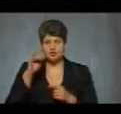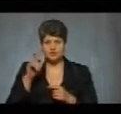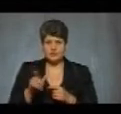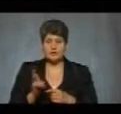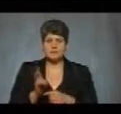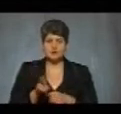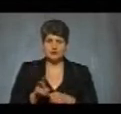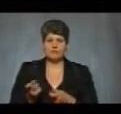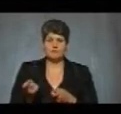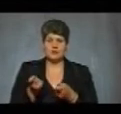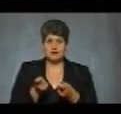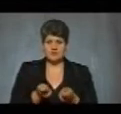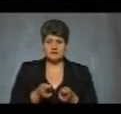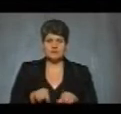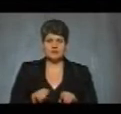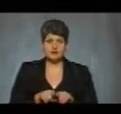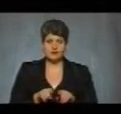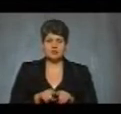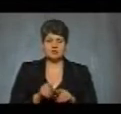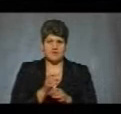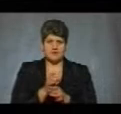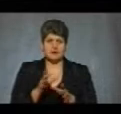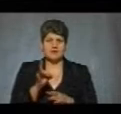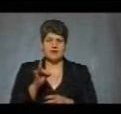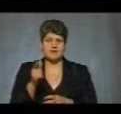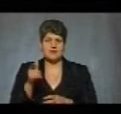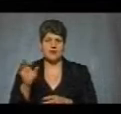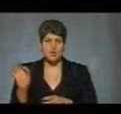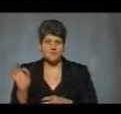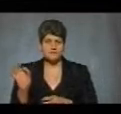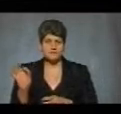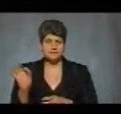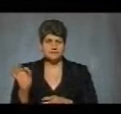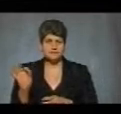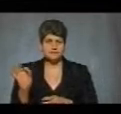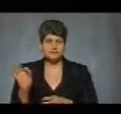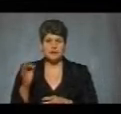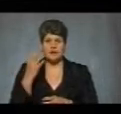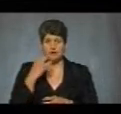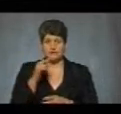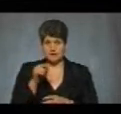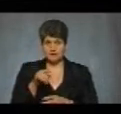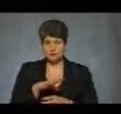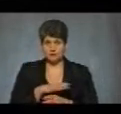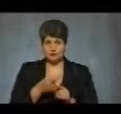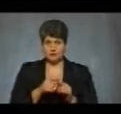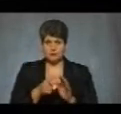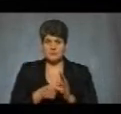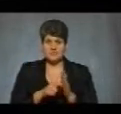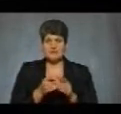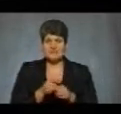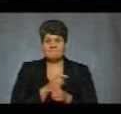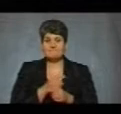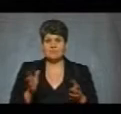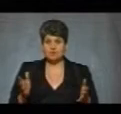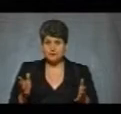приніс з собою також гранату РГО. І коли вони там знаходилися в тому приміщенні, то ця граната